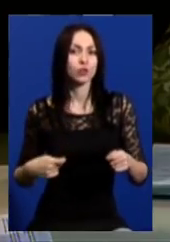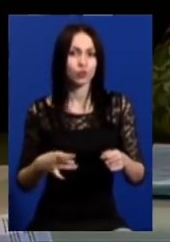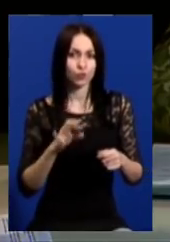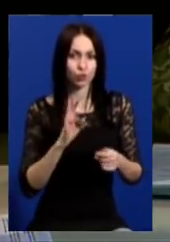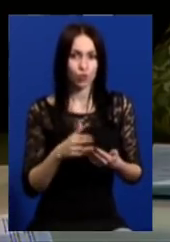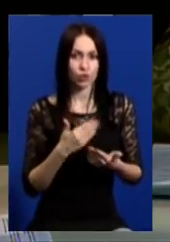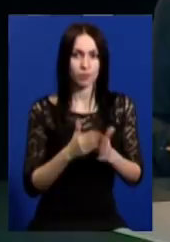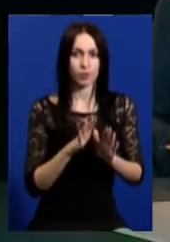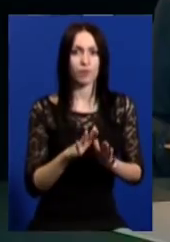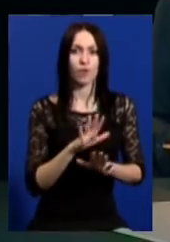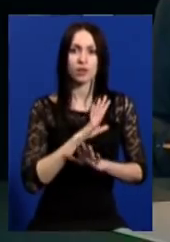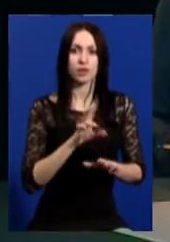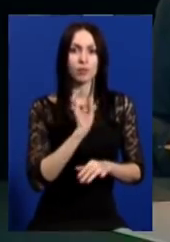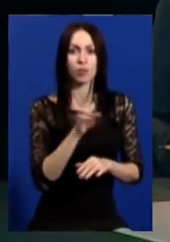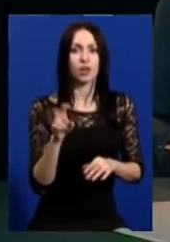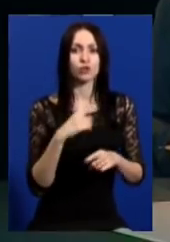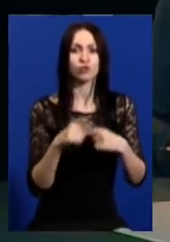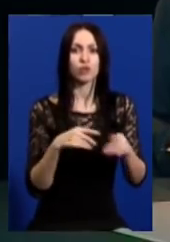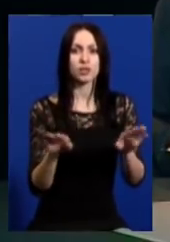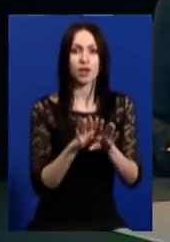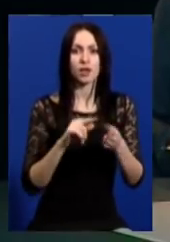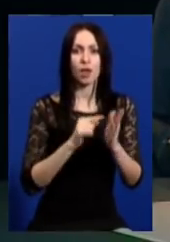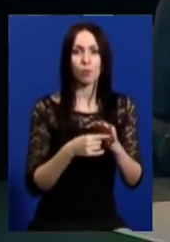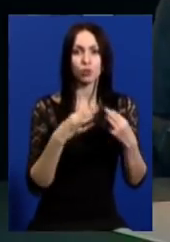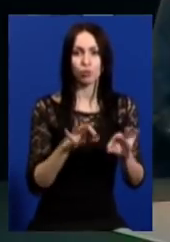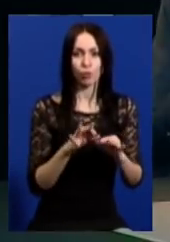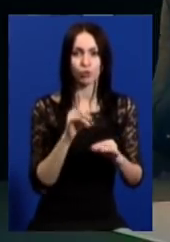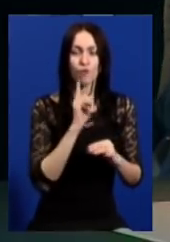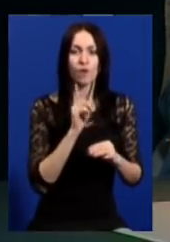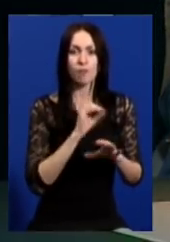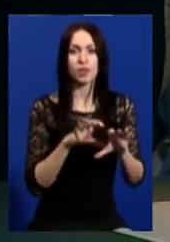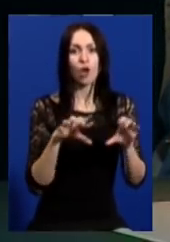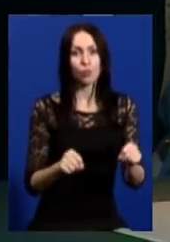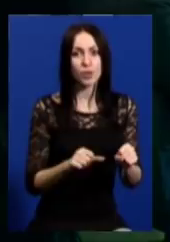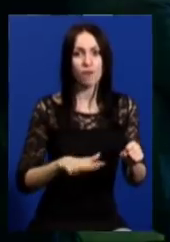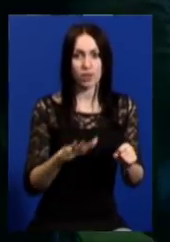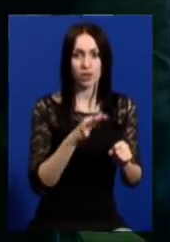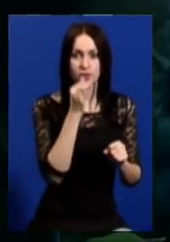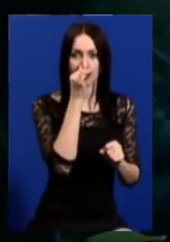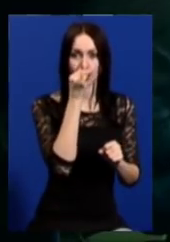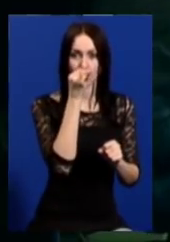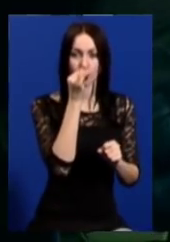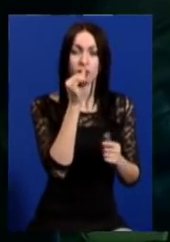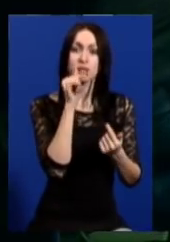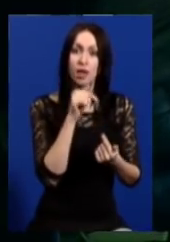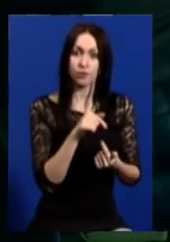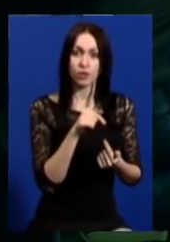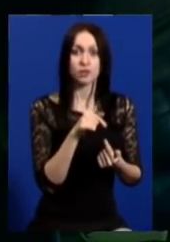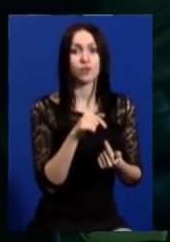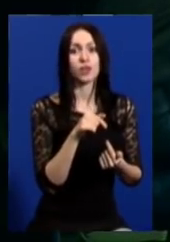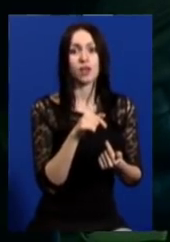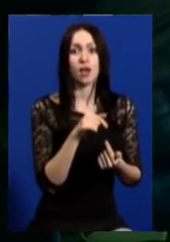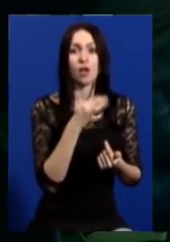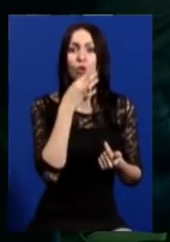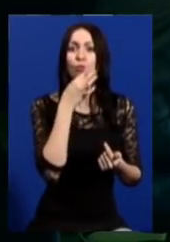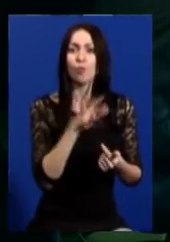перебування, не відвідували через закриті пункти пропуска тимчасово окупованої території. Відповідно,